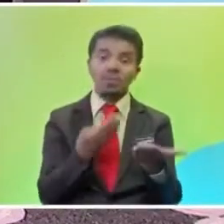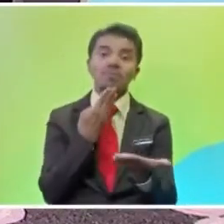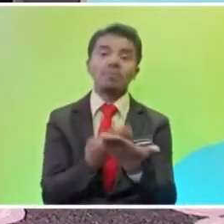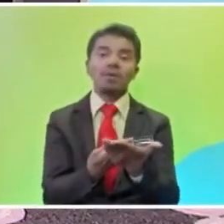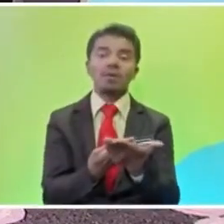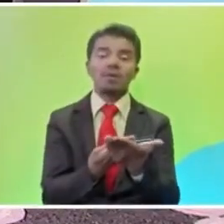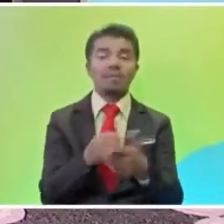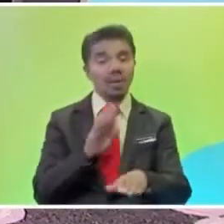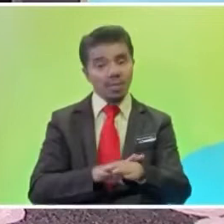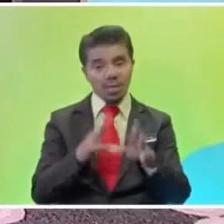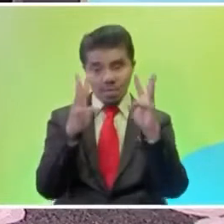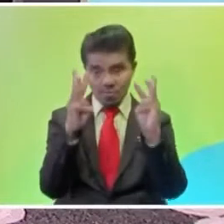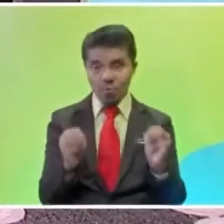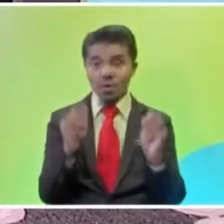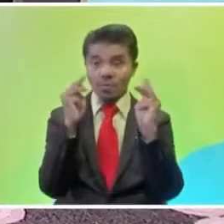melakukan